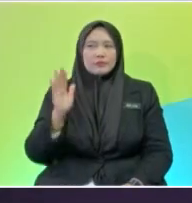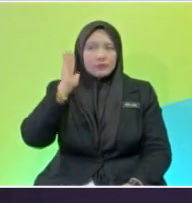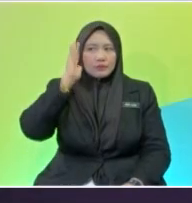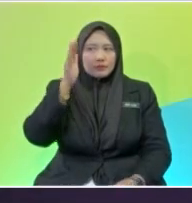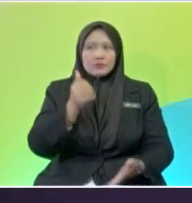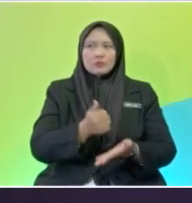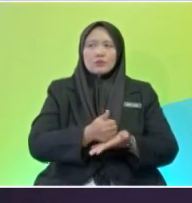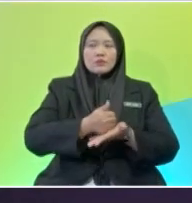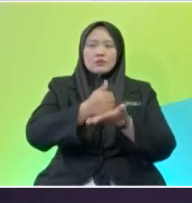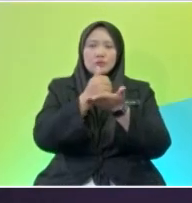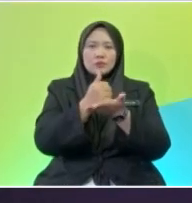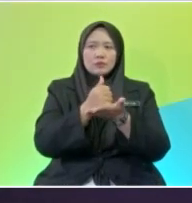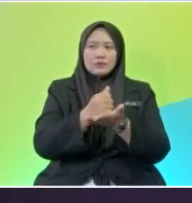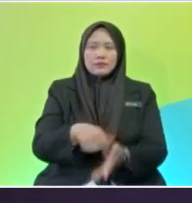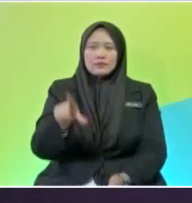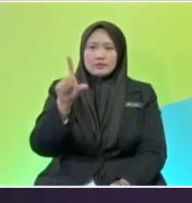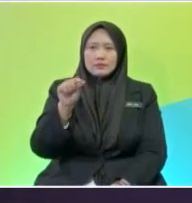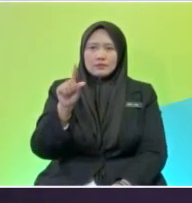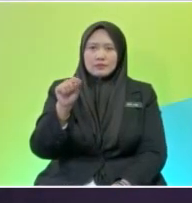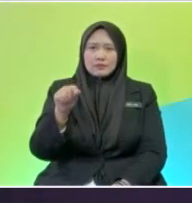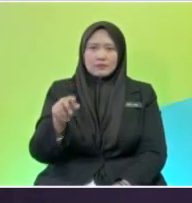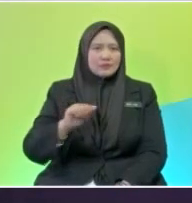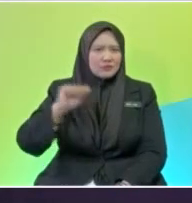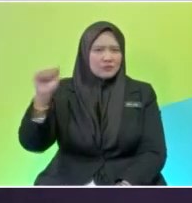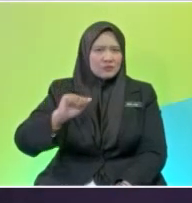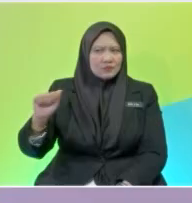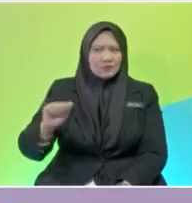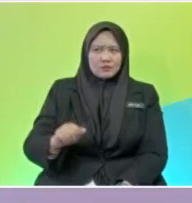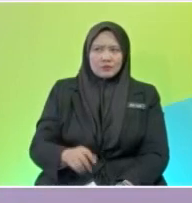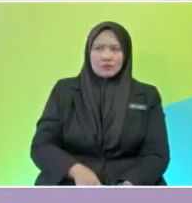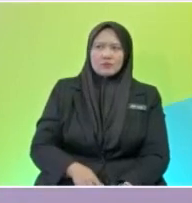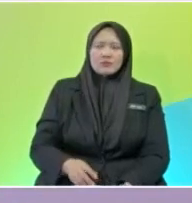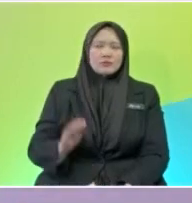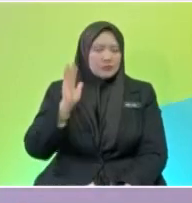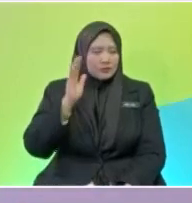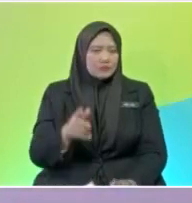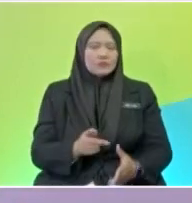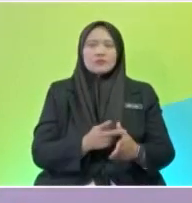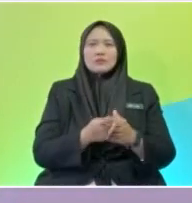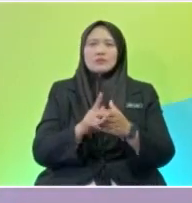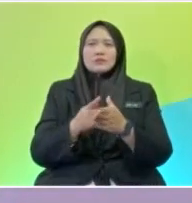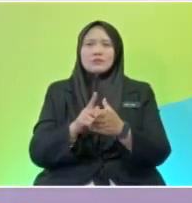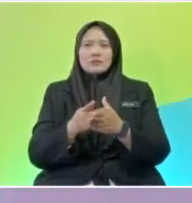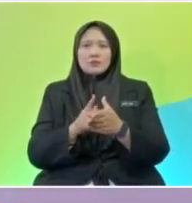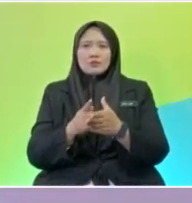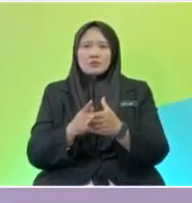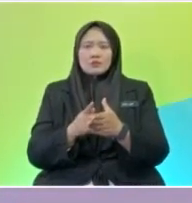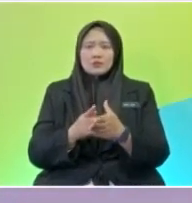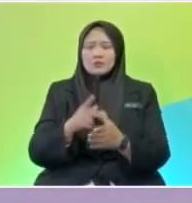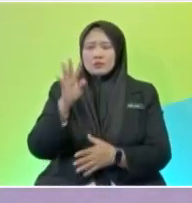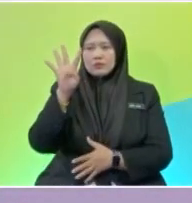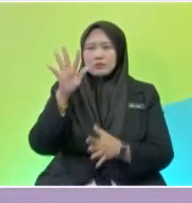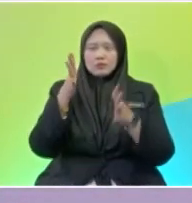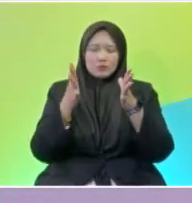eh sebab kita akan kongsi ya 8 pemadam tadi dia akan kongsi empat orang empat orang